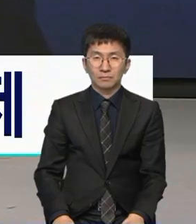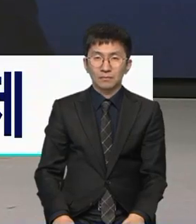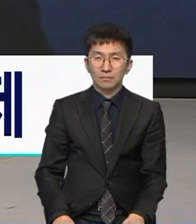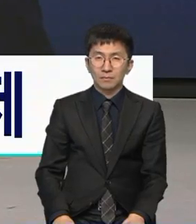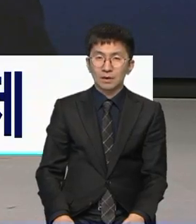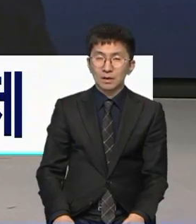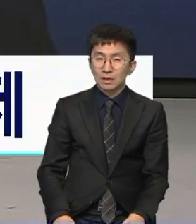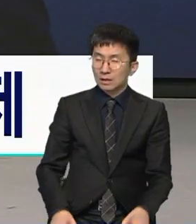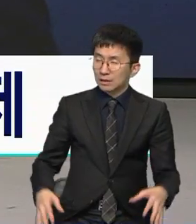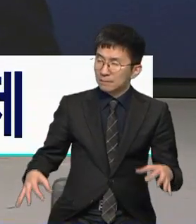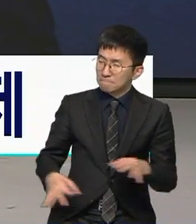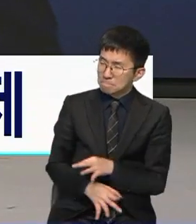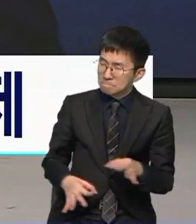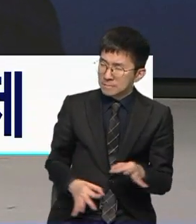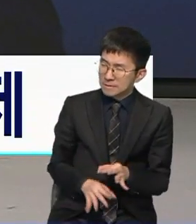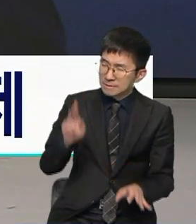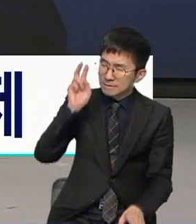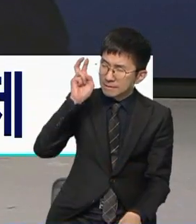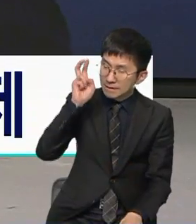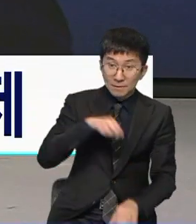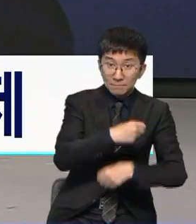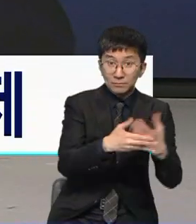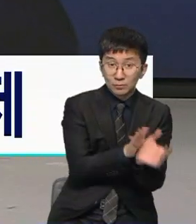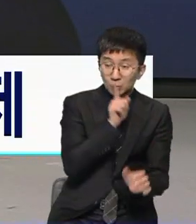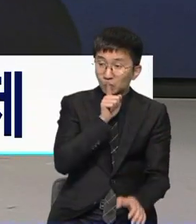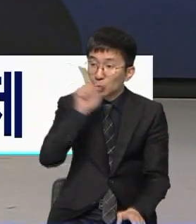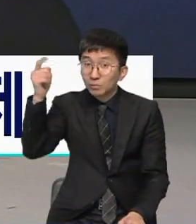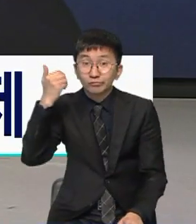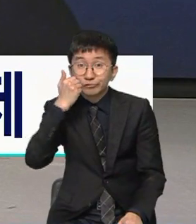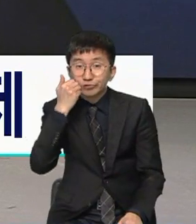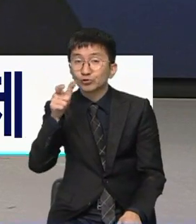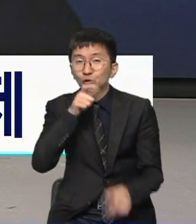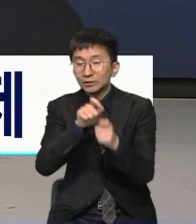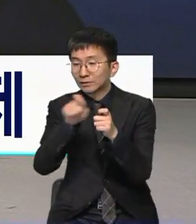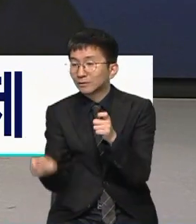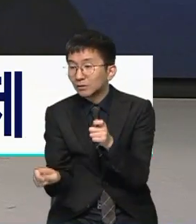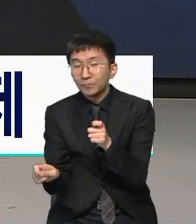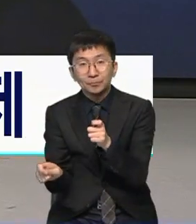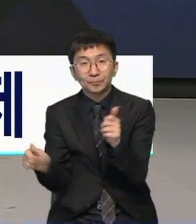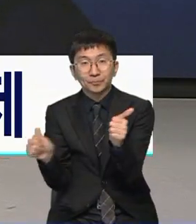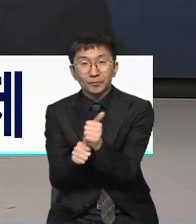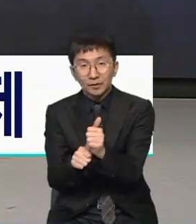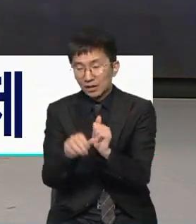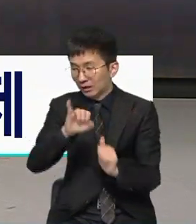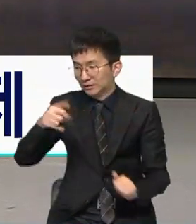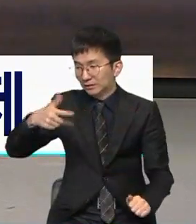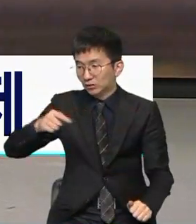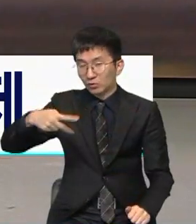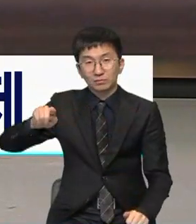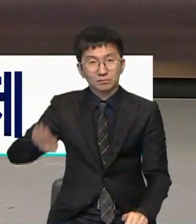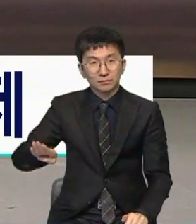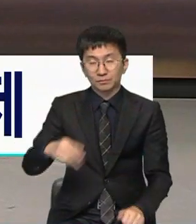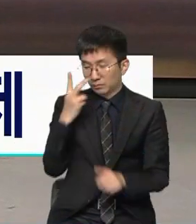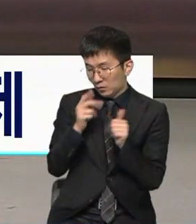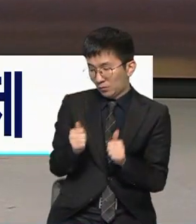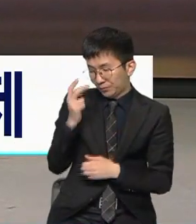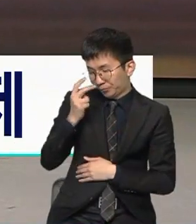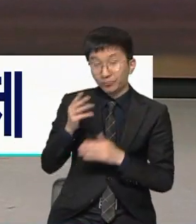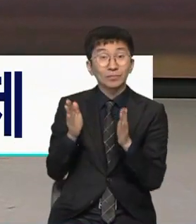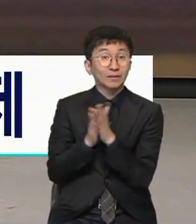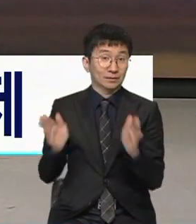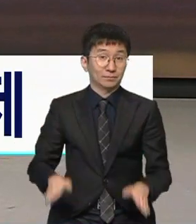각종 비위 의혹이 있다며 민주당이 고발한 이정섭 수원지검 전 2차장 검사에 대해 검찰이 강제 수사에